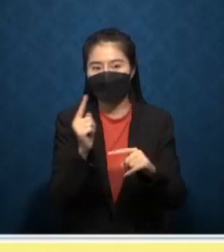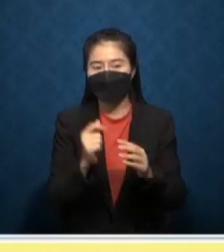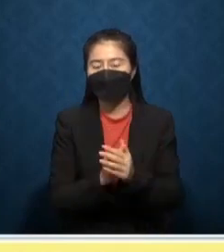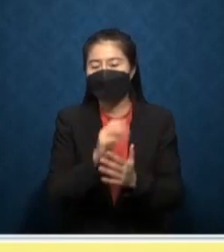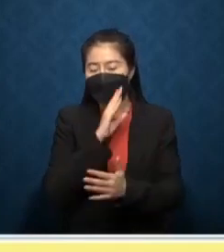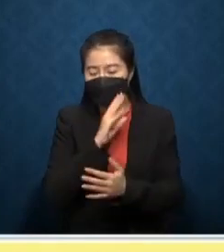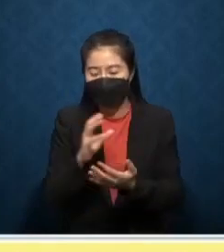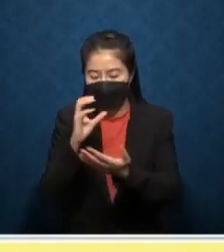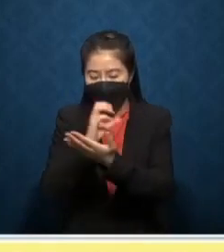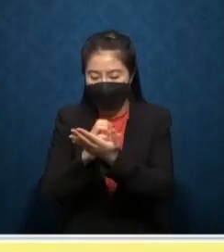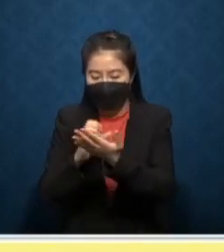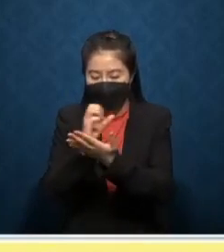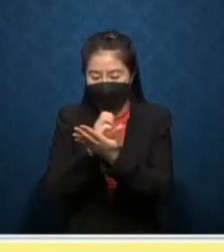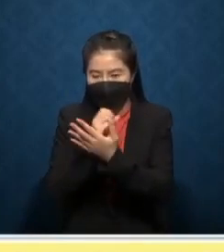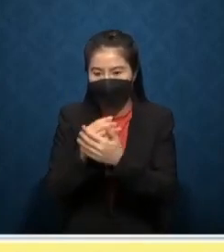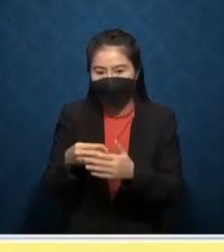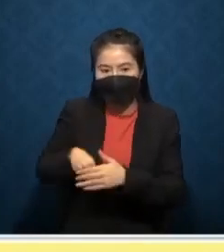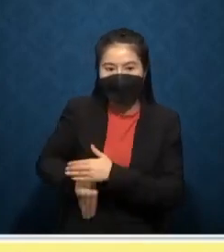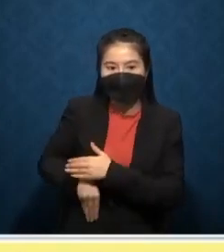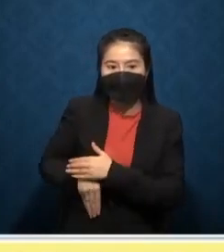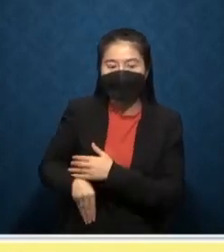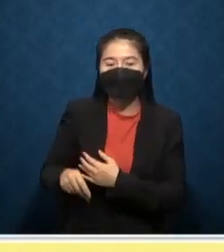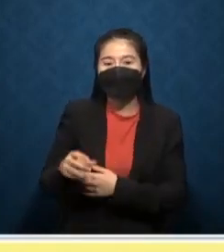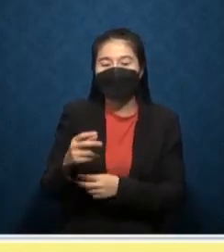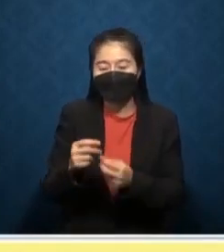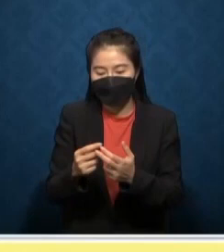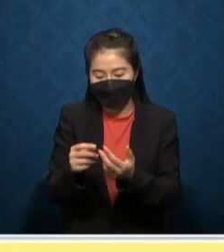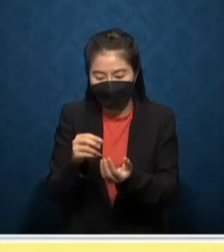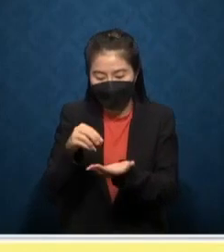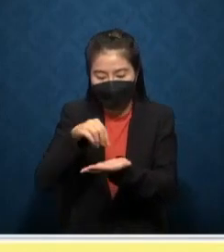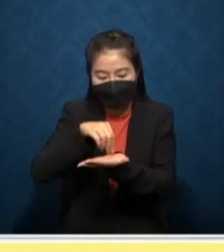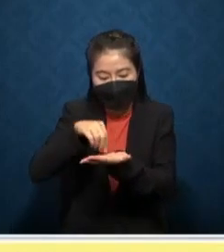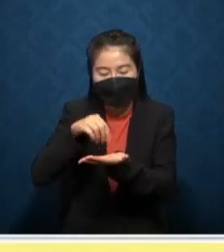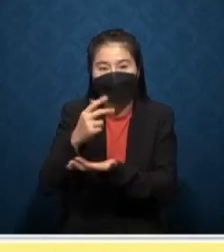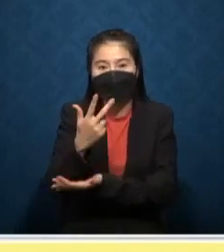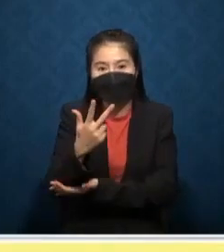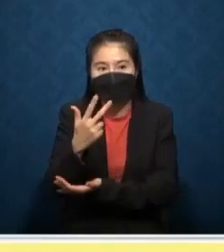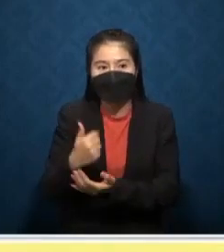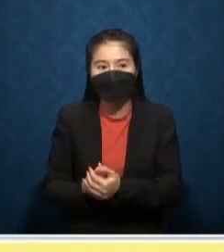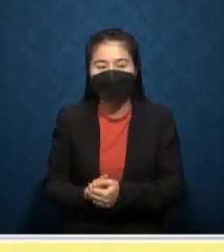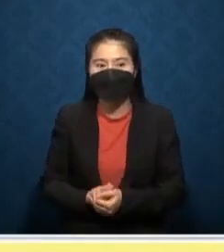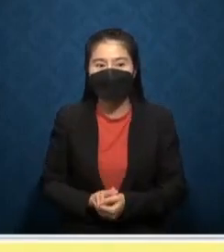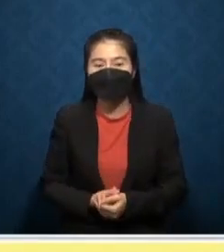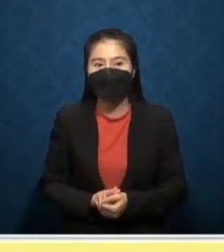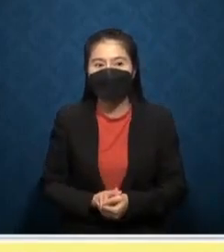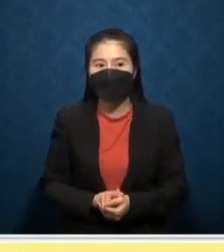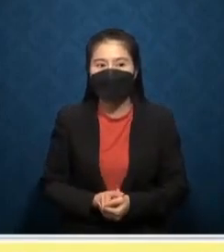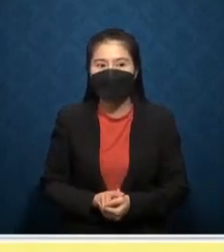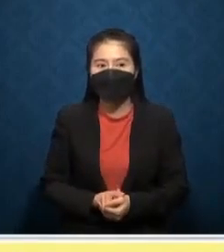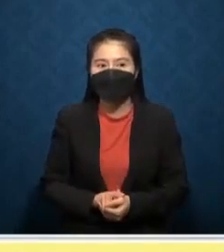าบ้าติกระเป๋า 3 เมตรจากประเทศ ลาวเข้ามาต้องถูกจำคุก